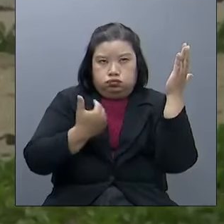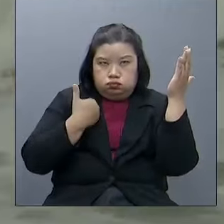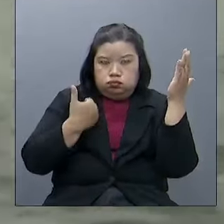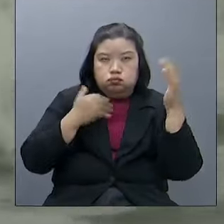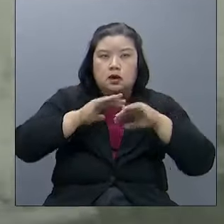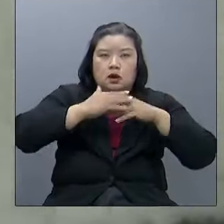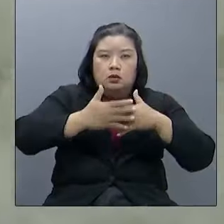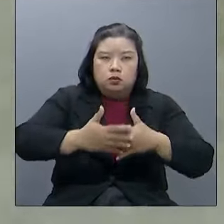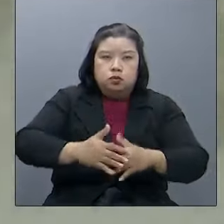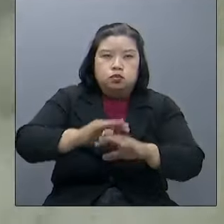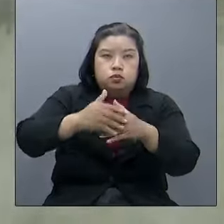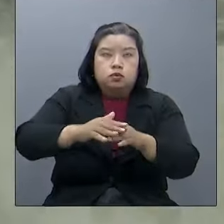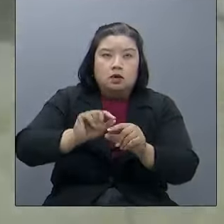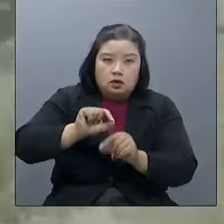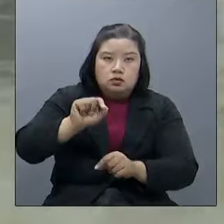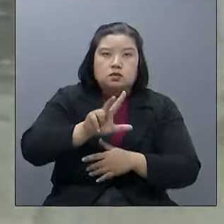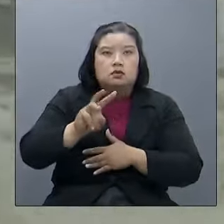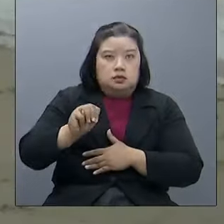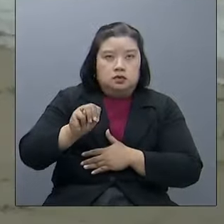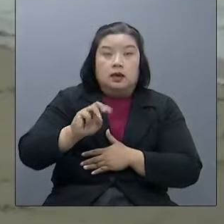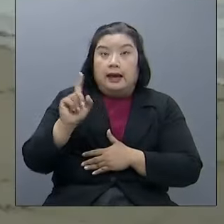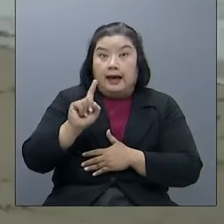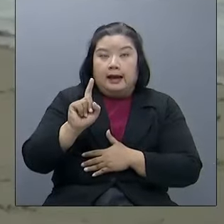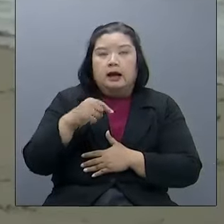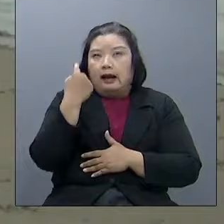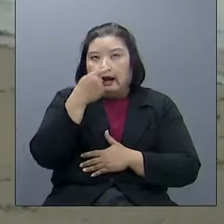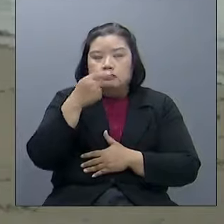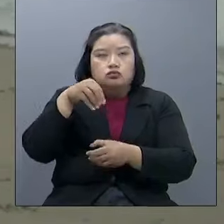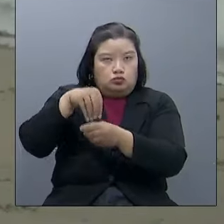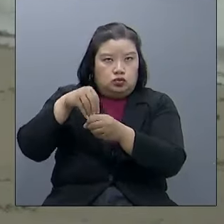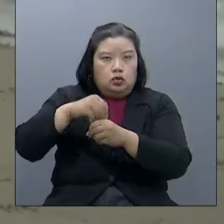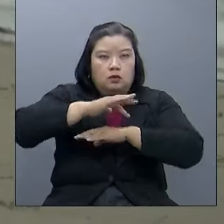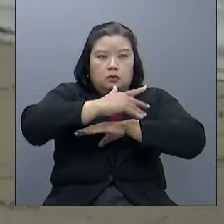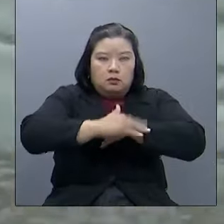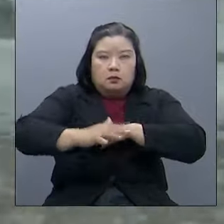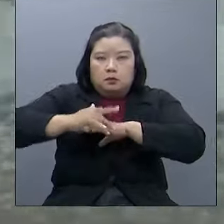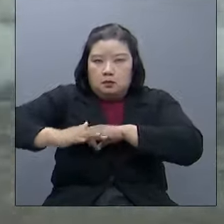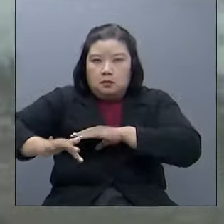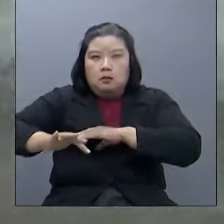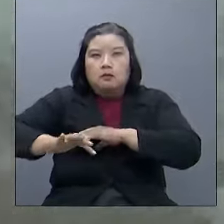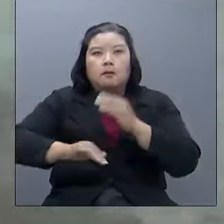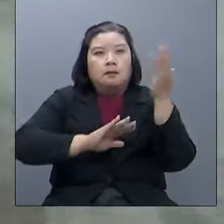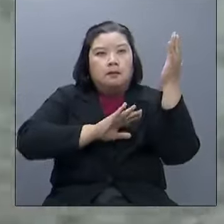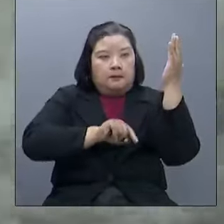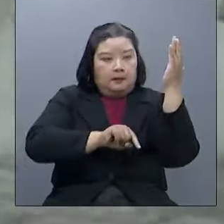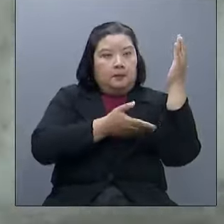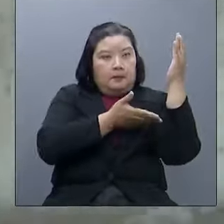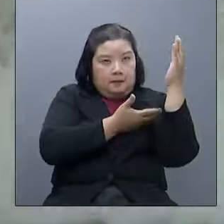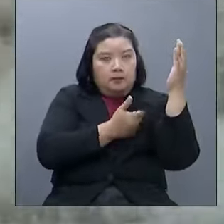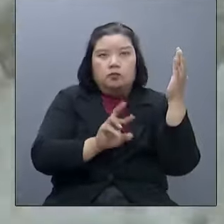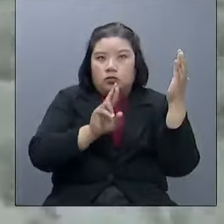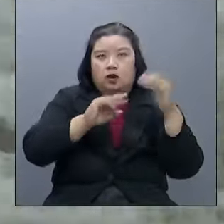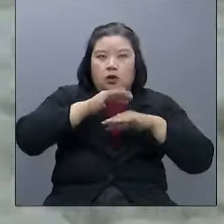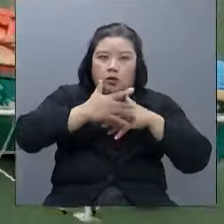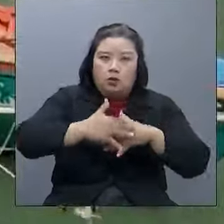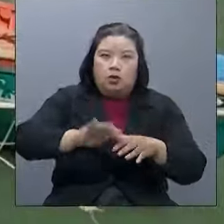นฟ้าคะนองคลื่นสูงมากกว่า3เมตรระยะนี้ผู้ที่อาศัยอยู่ตามบริเวณชายฝั่งด้านฝั่งอ่าวไทยให้ระวังอันตรายจากคลื่นลมแรงที่ซั